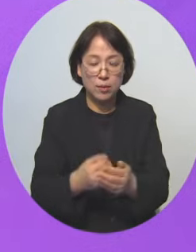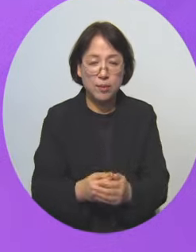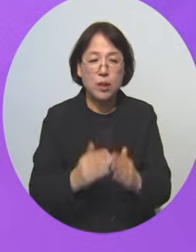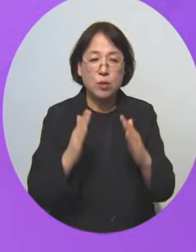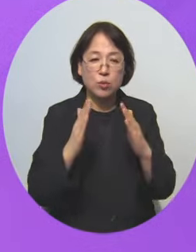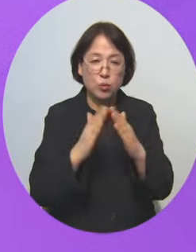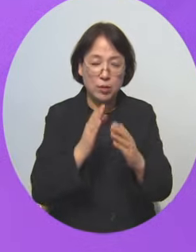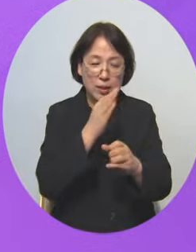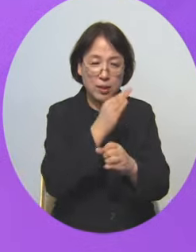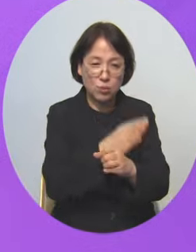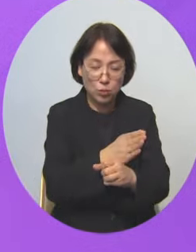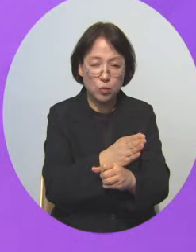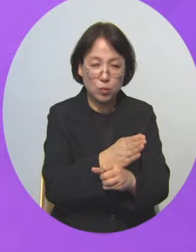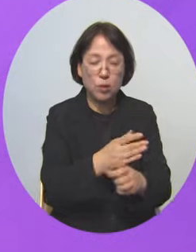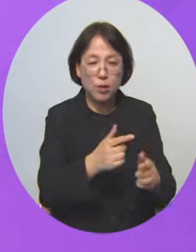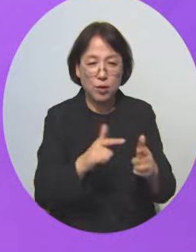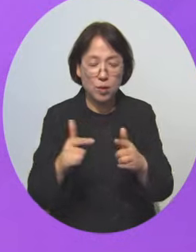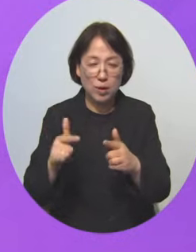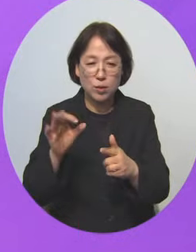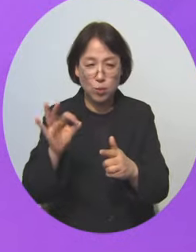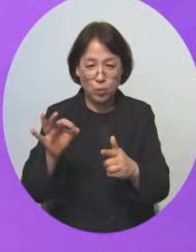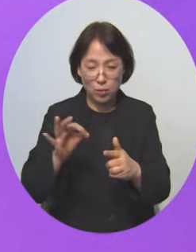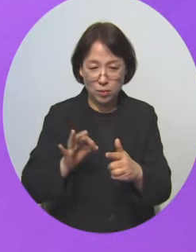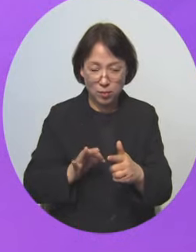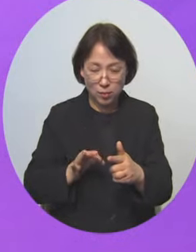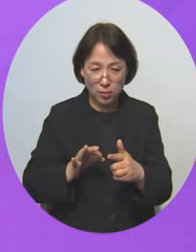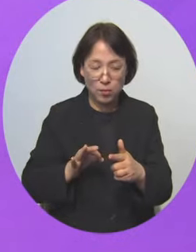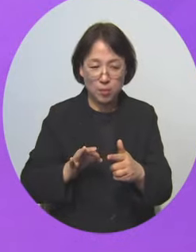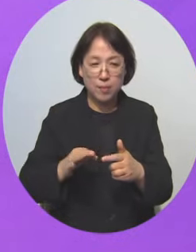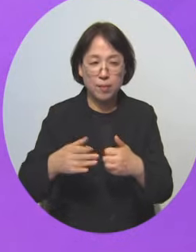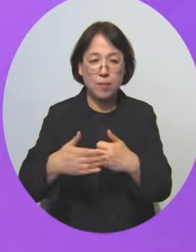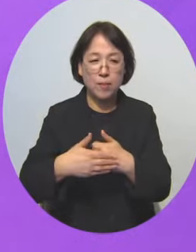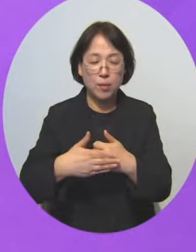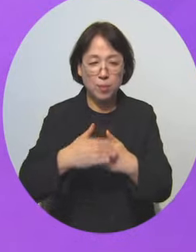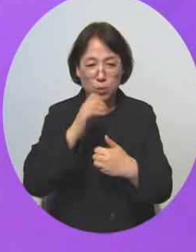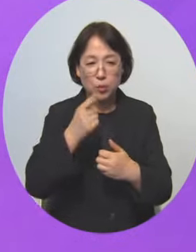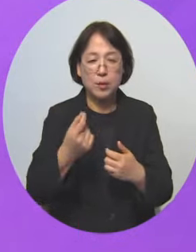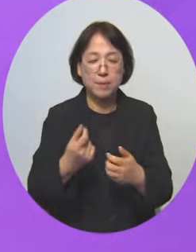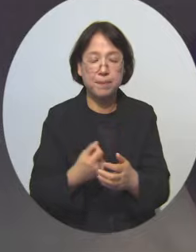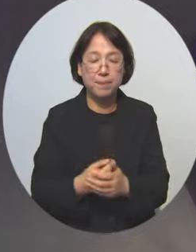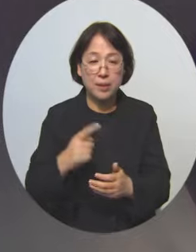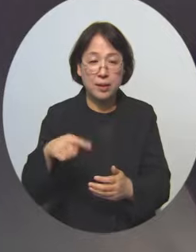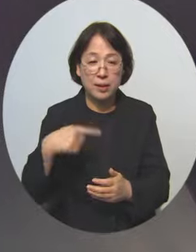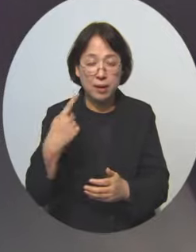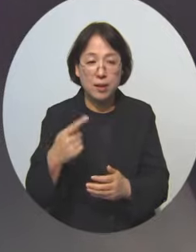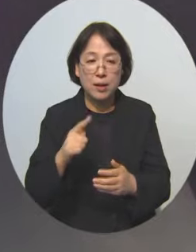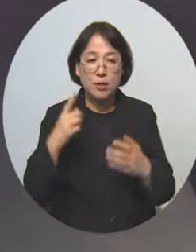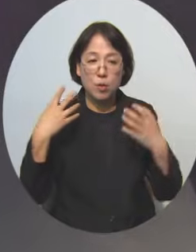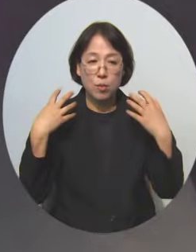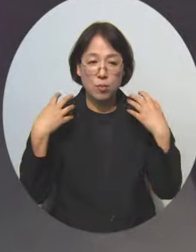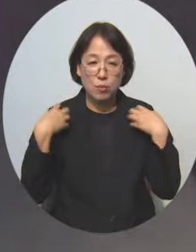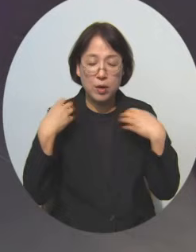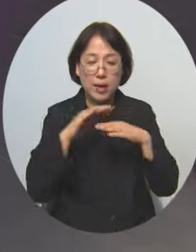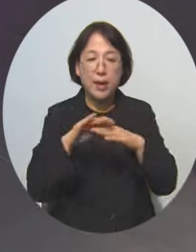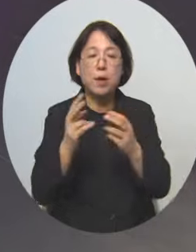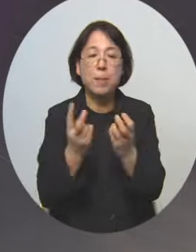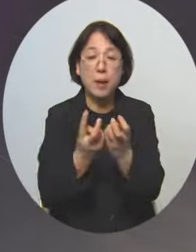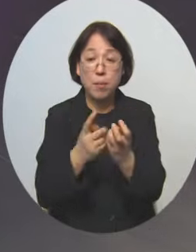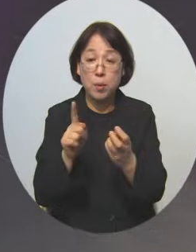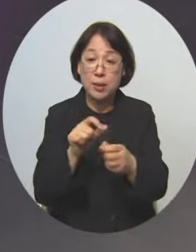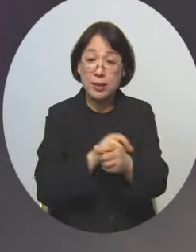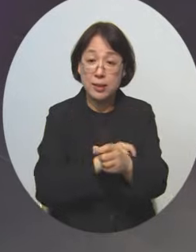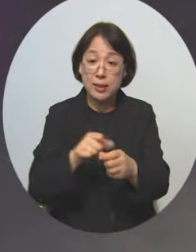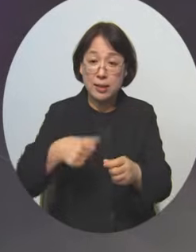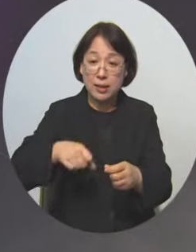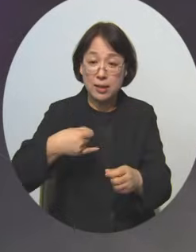자금 지원까지 좀 많은 분들이 도움을 받았으면 좋겠네요. 다음 얘기로 넘어가 볼까요? 이번에 정부가 내놓은 대책을 보면 특히